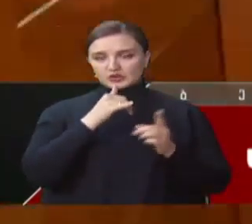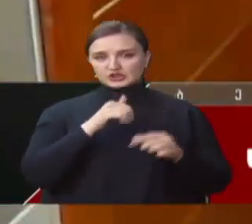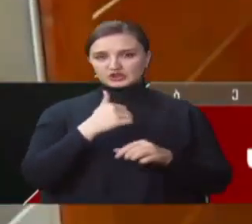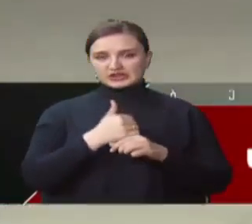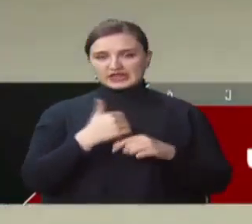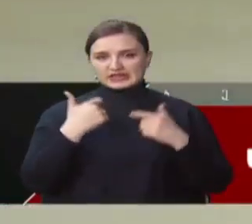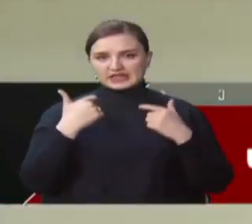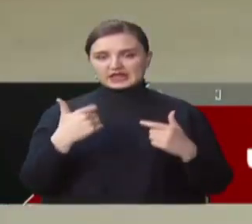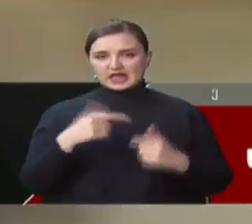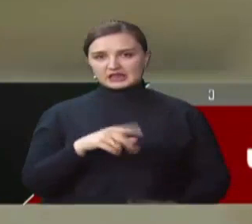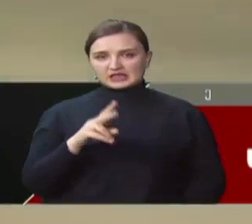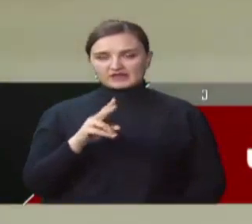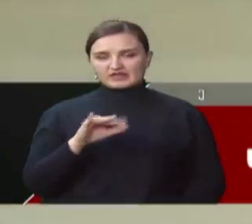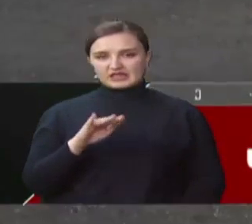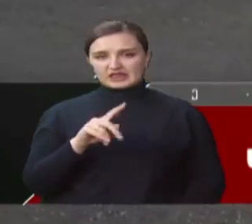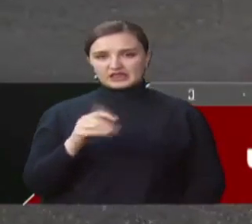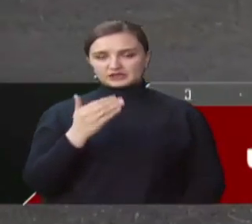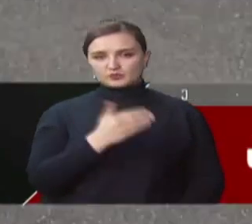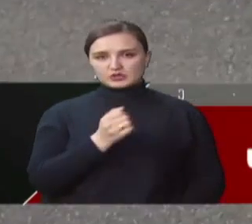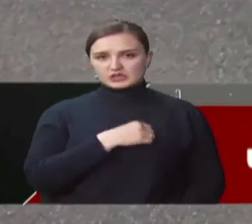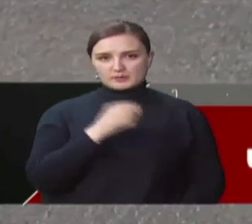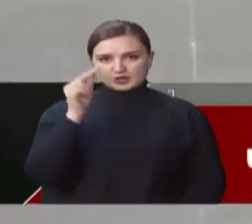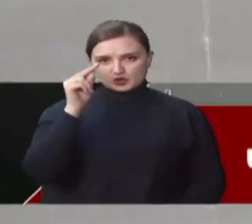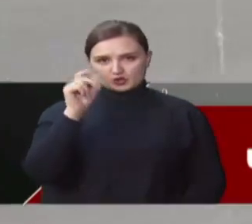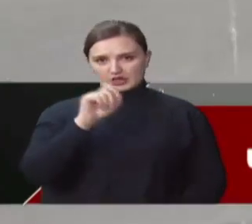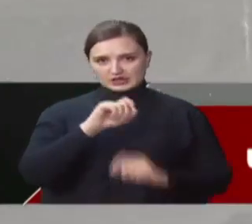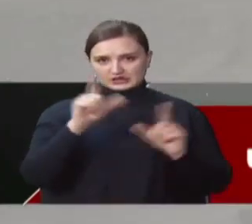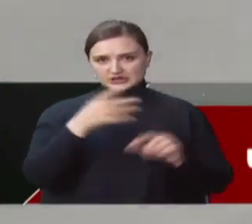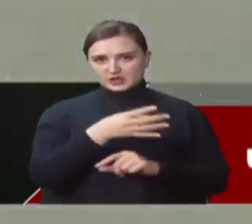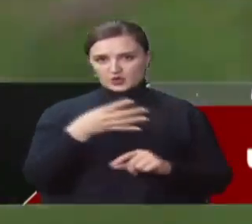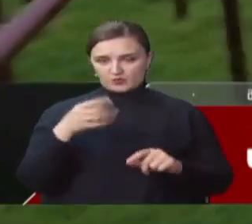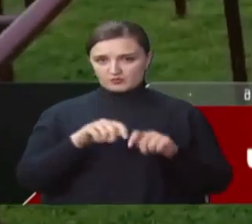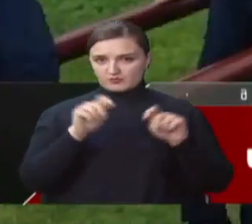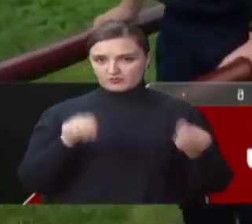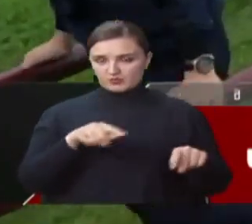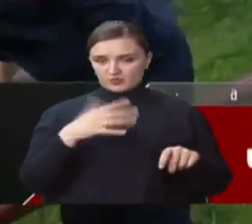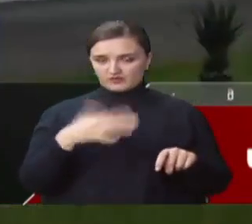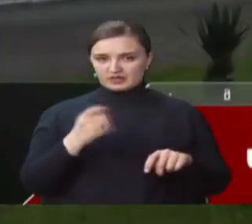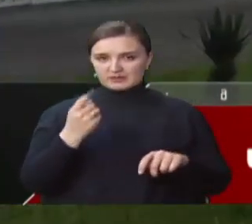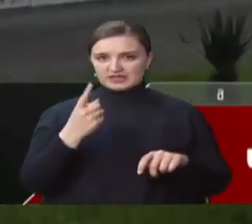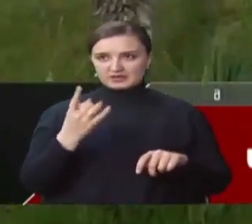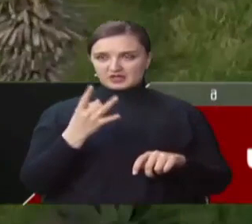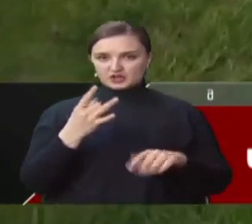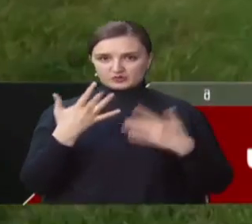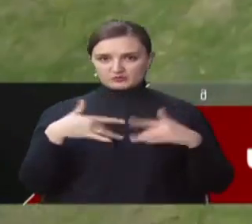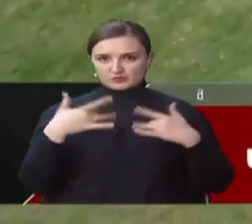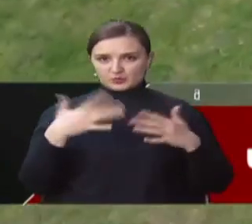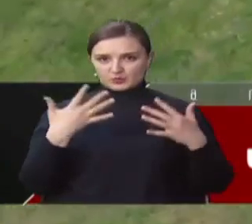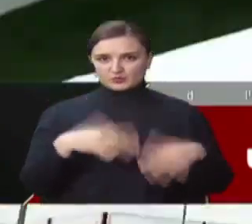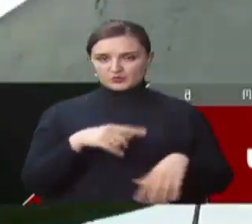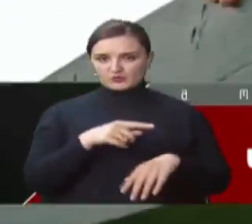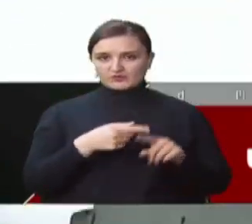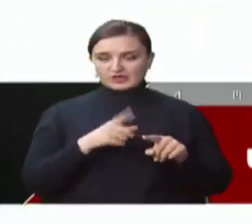გენერალ გიორგი კვინიტაძის სახელობის კადეტთა სამხედრო ლიცეუმი დაფუძნდა. წინა წელს ამ ლიცეუმს უკვე მე-11 გამოშვება ჰყავდა. კადეტთა